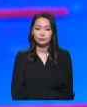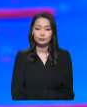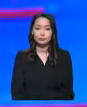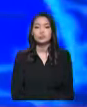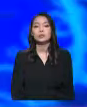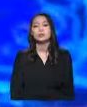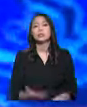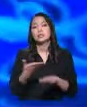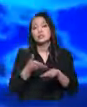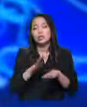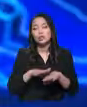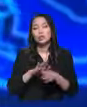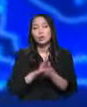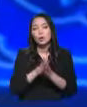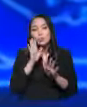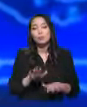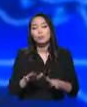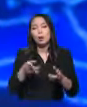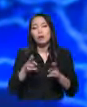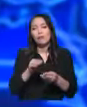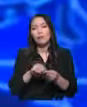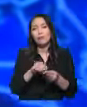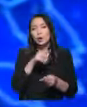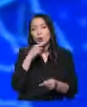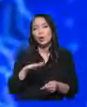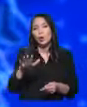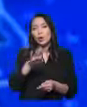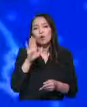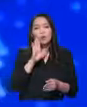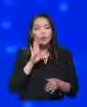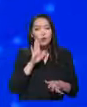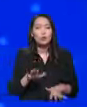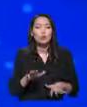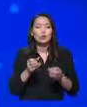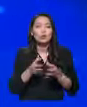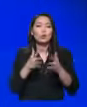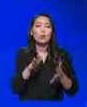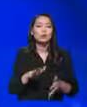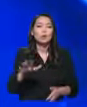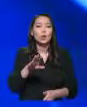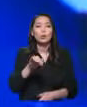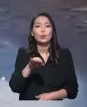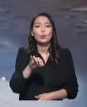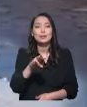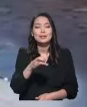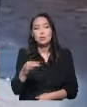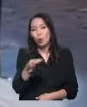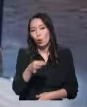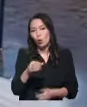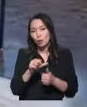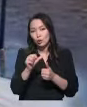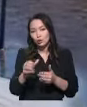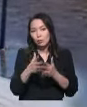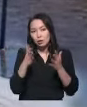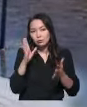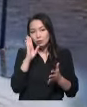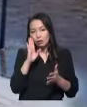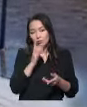Тяжелая ситуация с паводками остается и в России. Под воду уходят все больше территорий в Тюменской области. Кроме того, большая